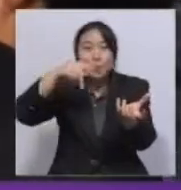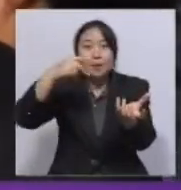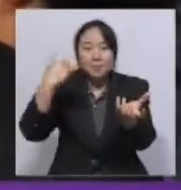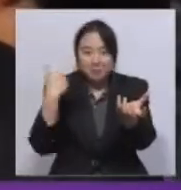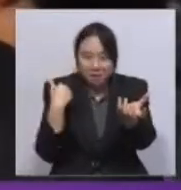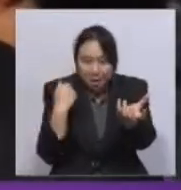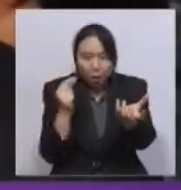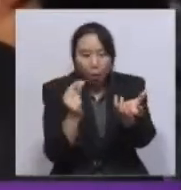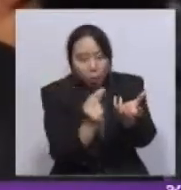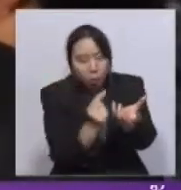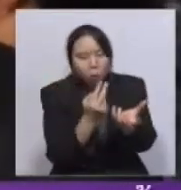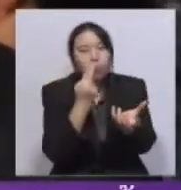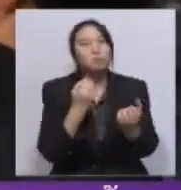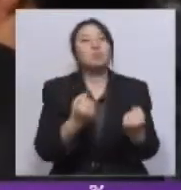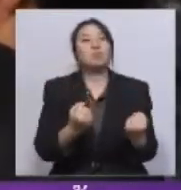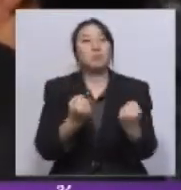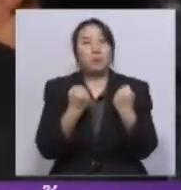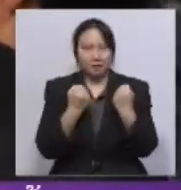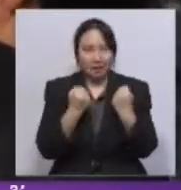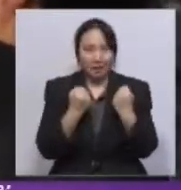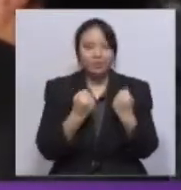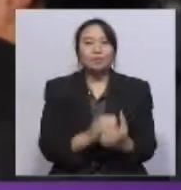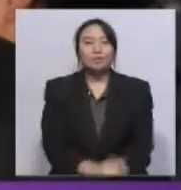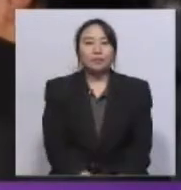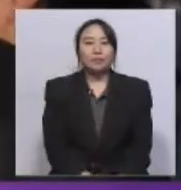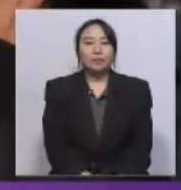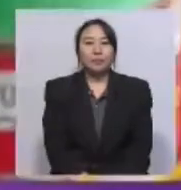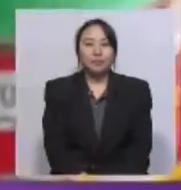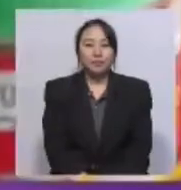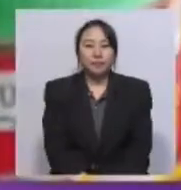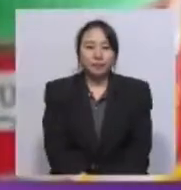การประกันความมั่นใจนะฮะในอีกระดับหนึ่งนะ